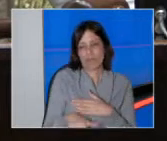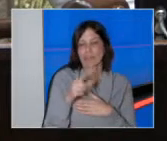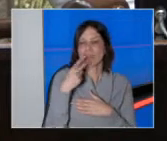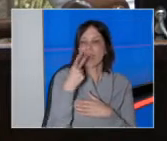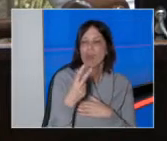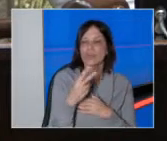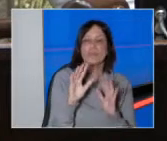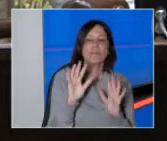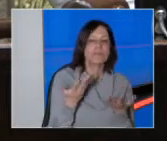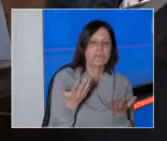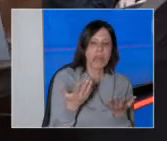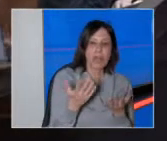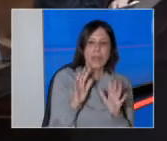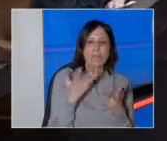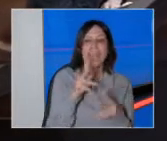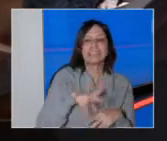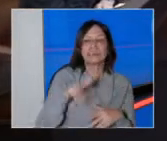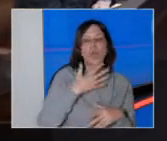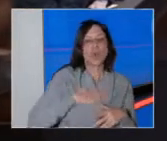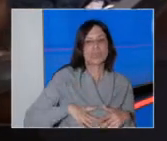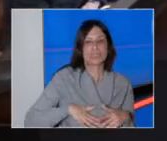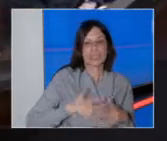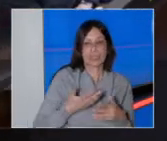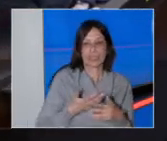לראות מה הציבור רוצה